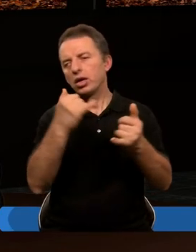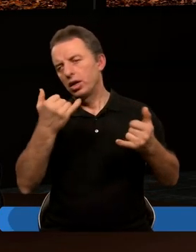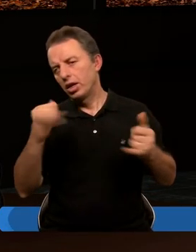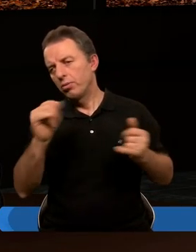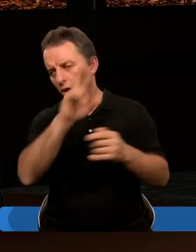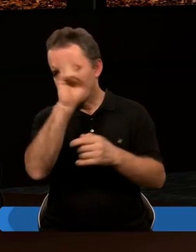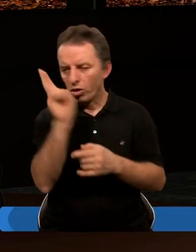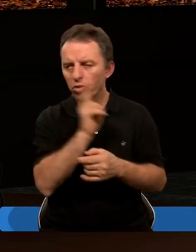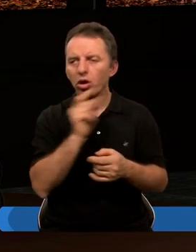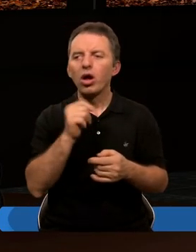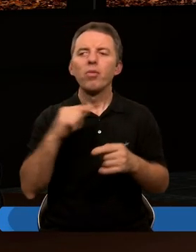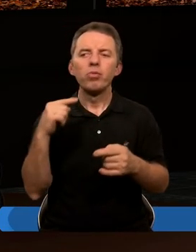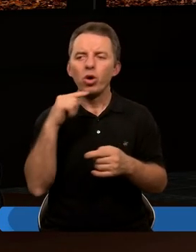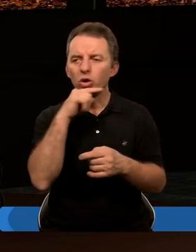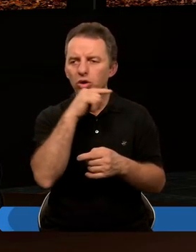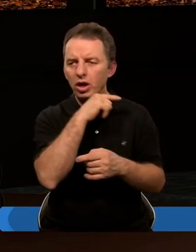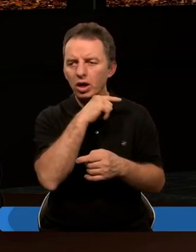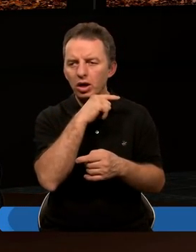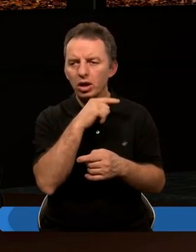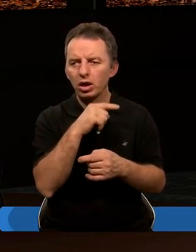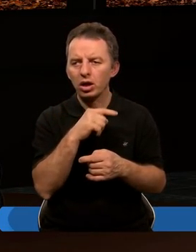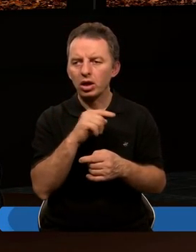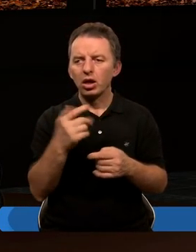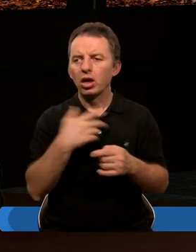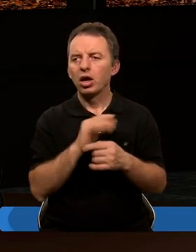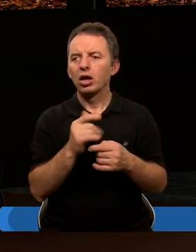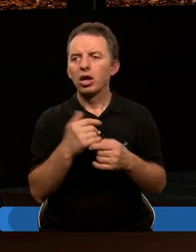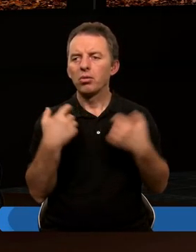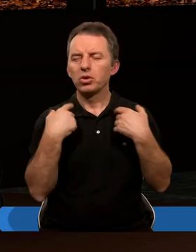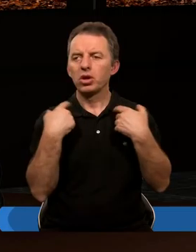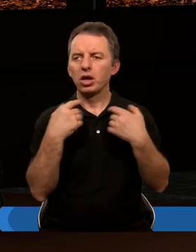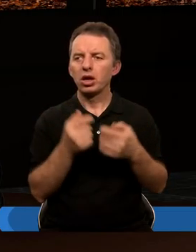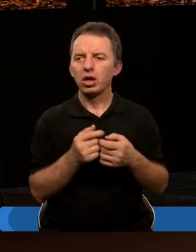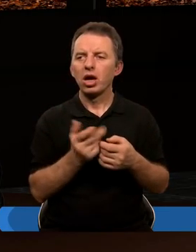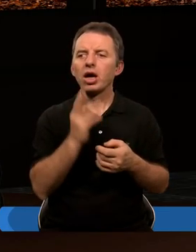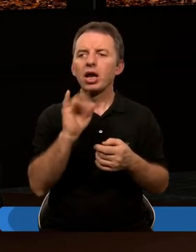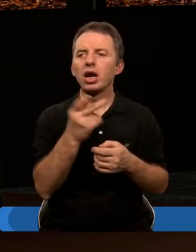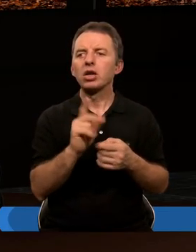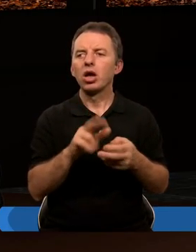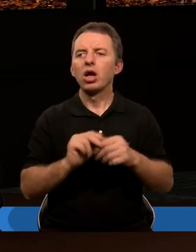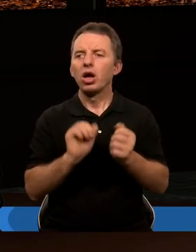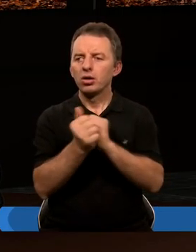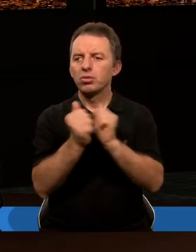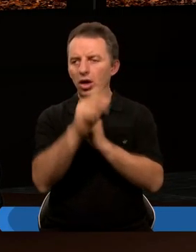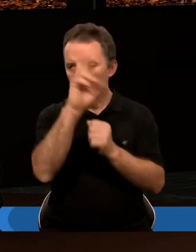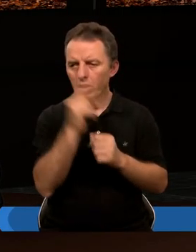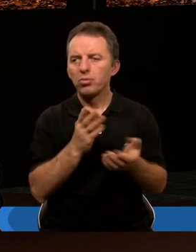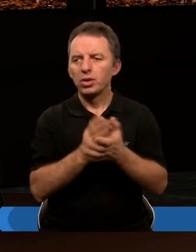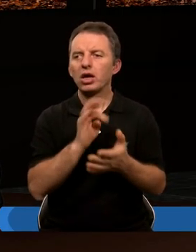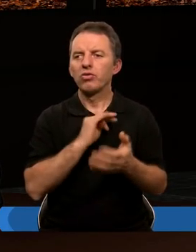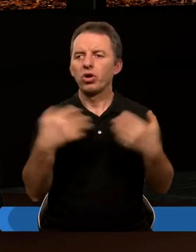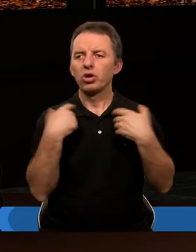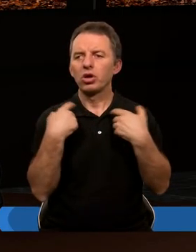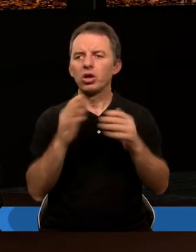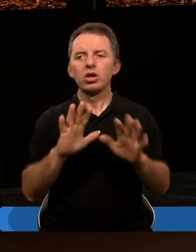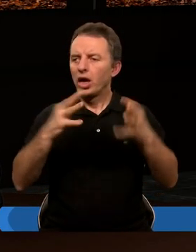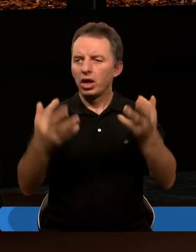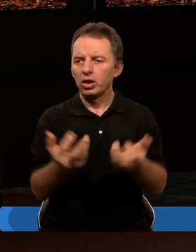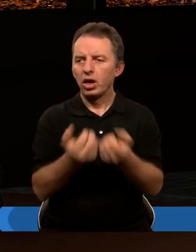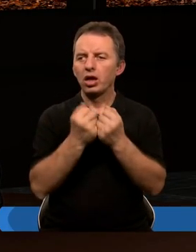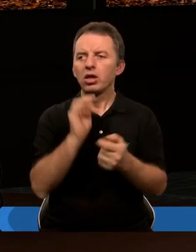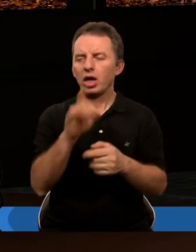nie innym rodzicom potrafią zmieniać po kilkanaście rodzin przez swoje życie i nie